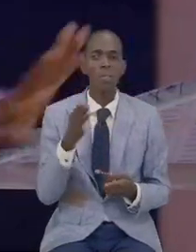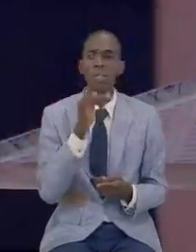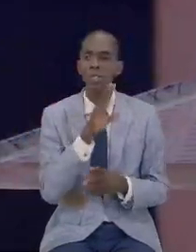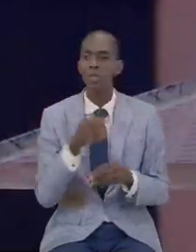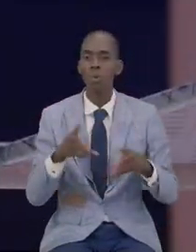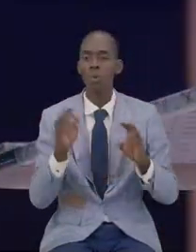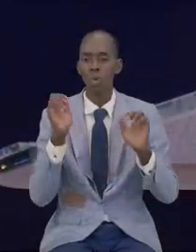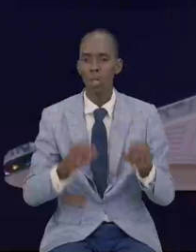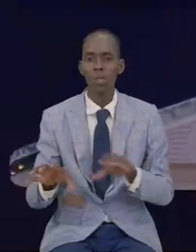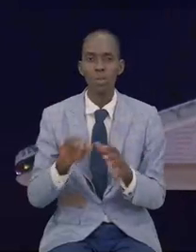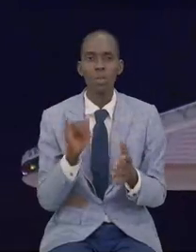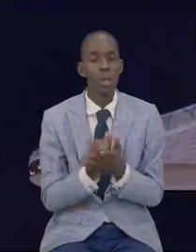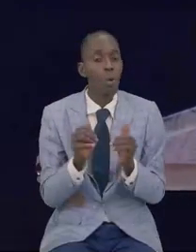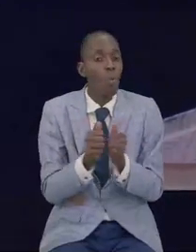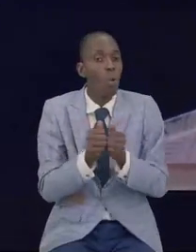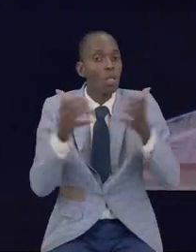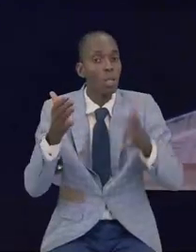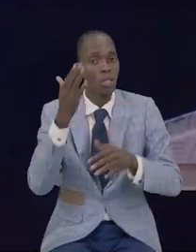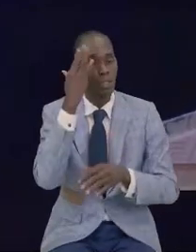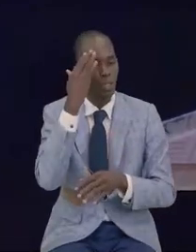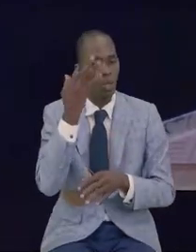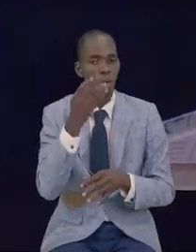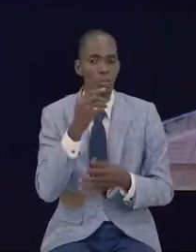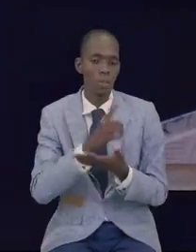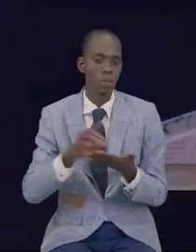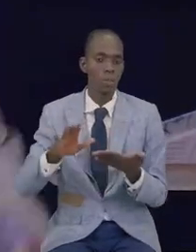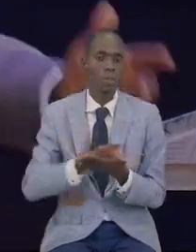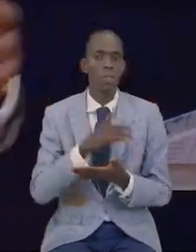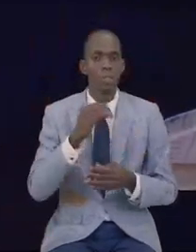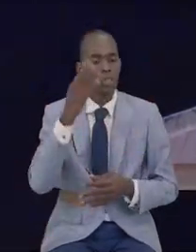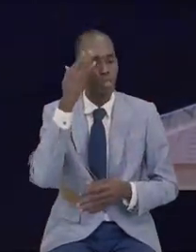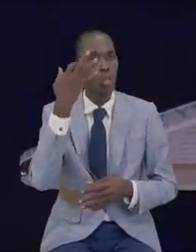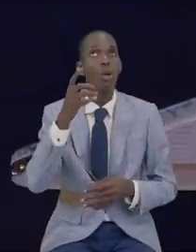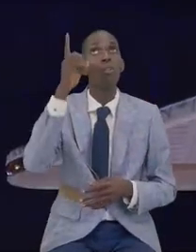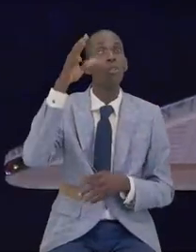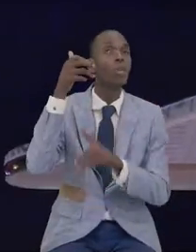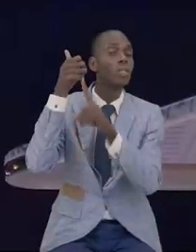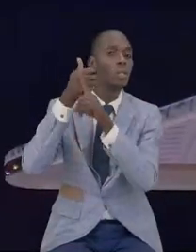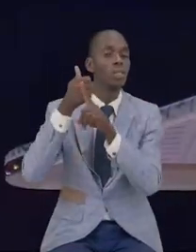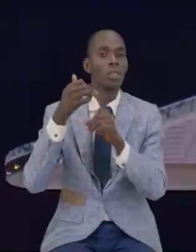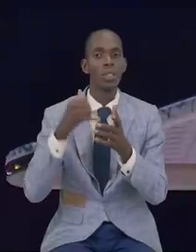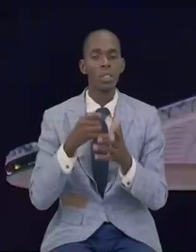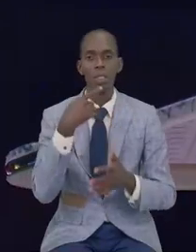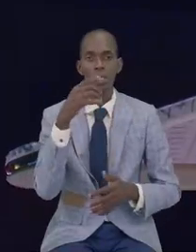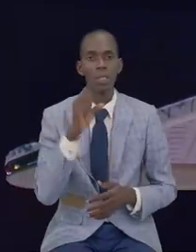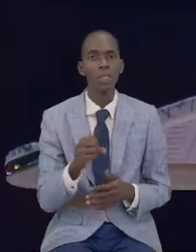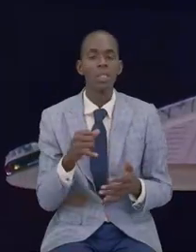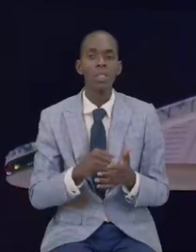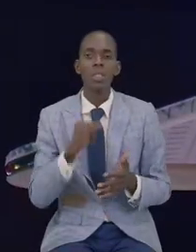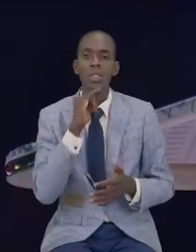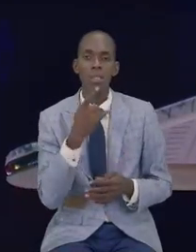peut jamais faire cela sans la connaissance du divin, sans la connaissance de Dieu lui-même. C'est ce qui nous